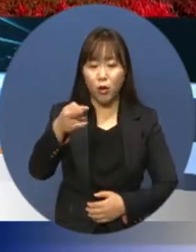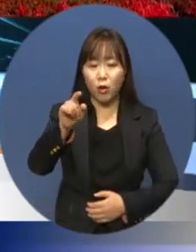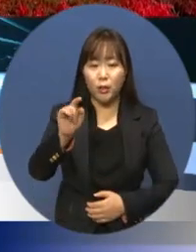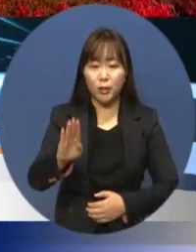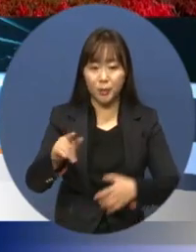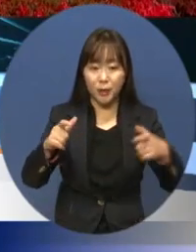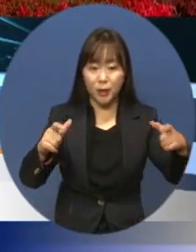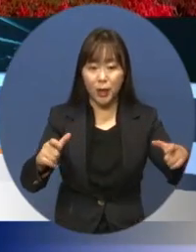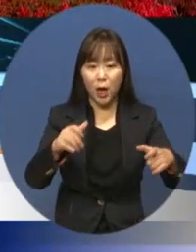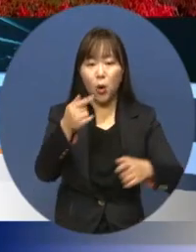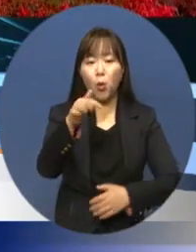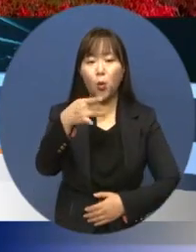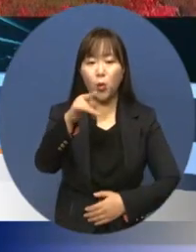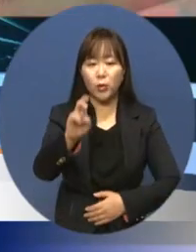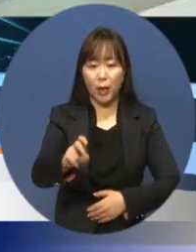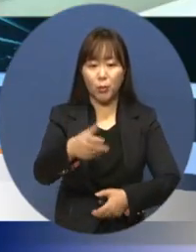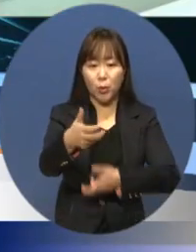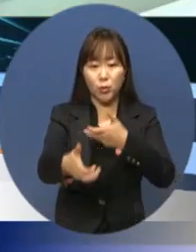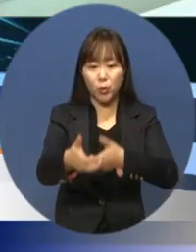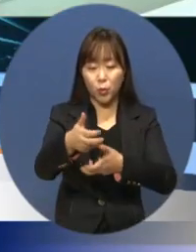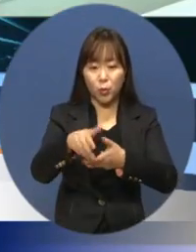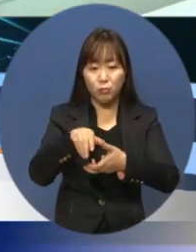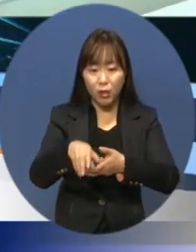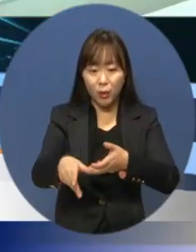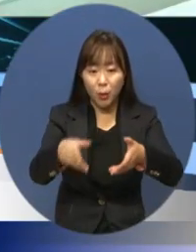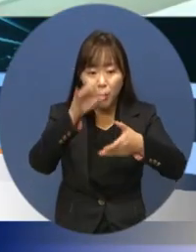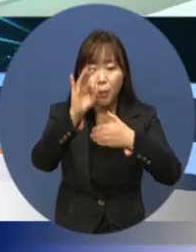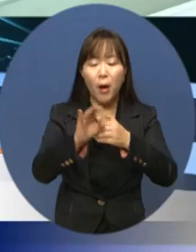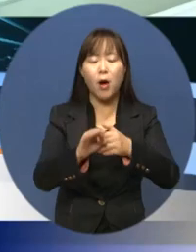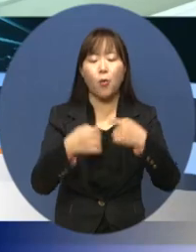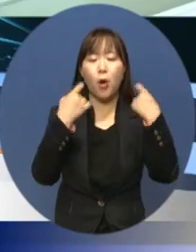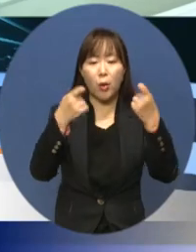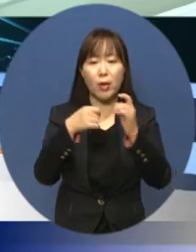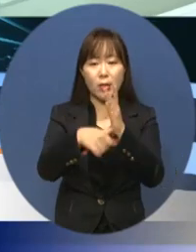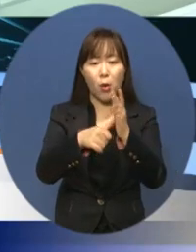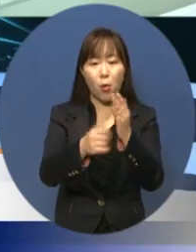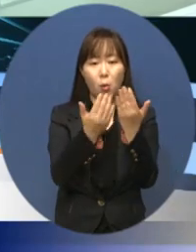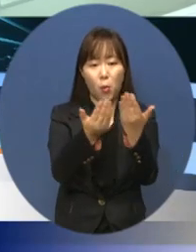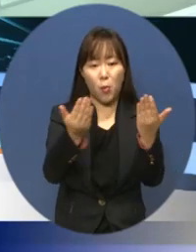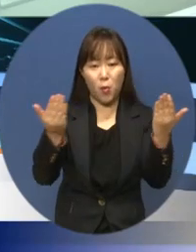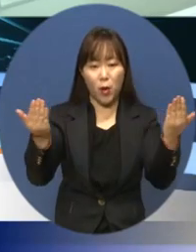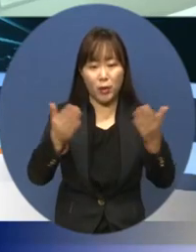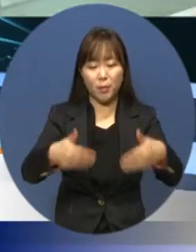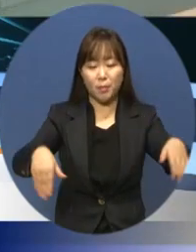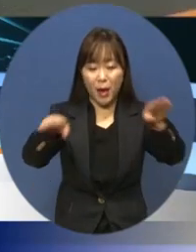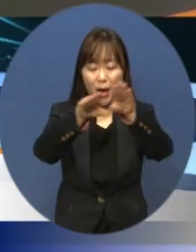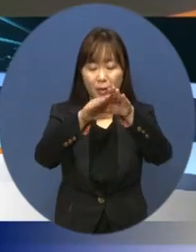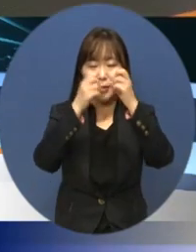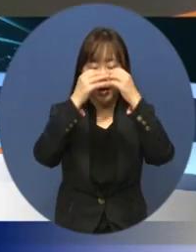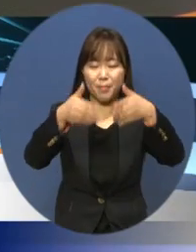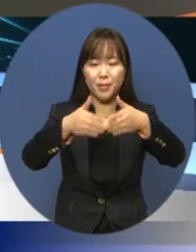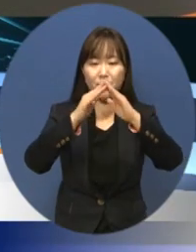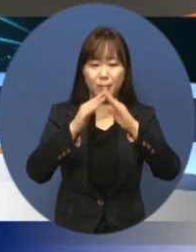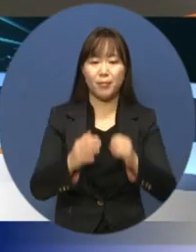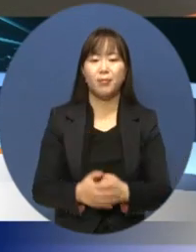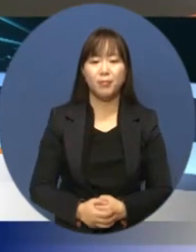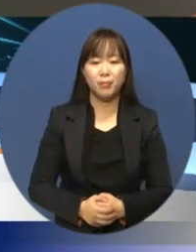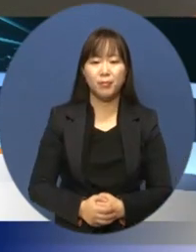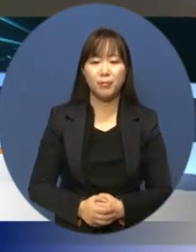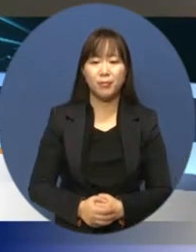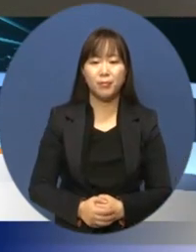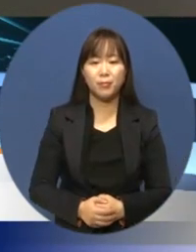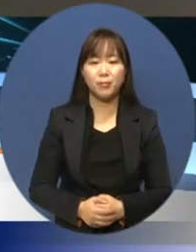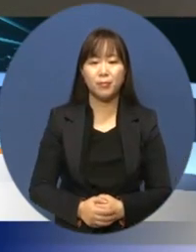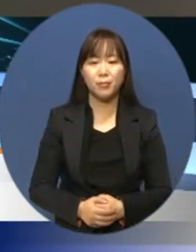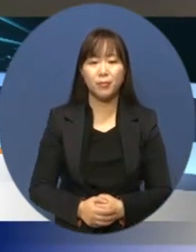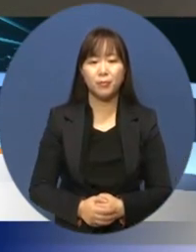호남 고속도로 하행선 휴게소에 지역 내 관광자원 홍보를 위한 전시관을 새 단장했습니다. 현장에 최정은